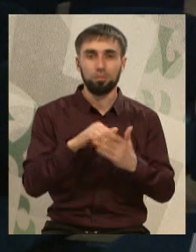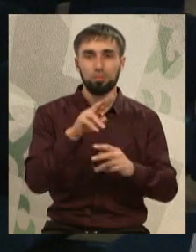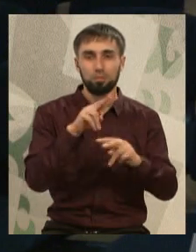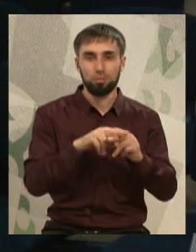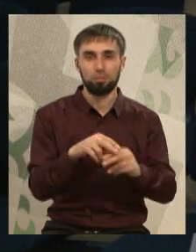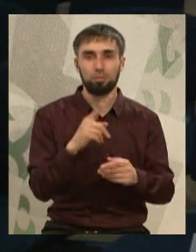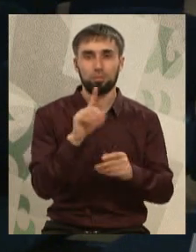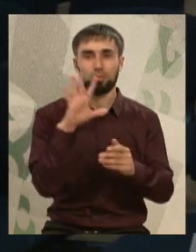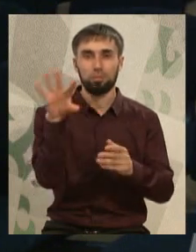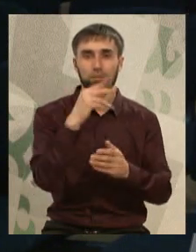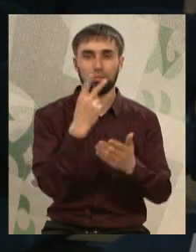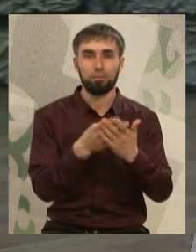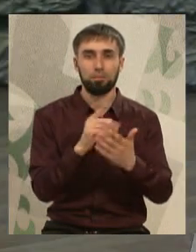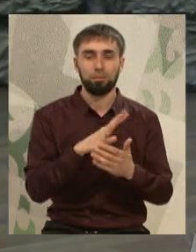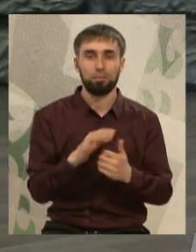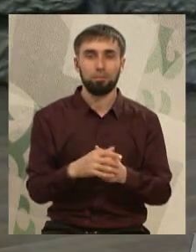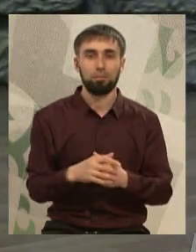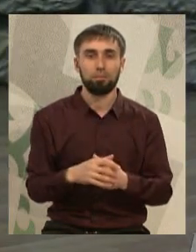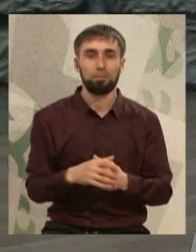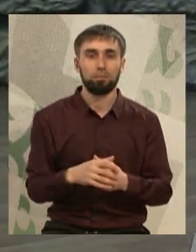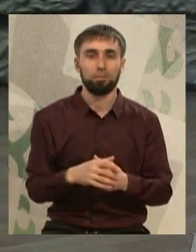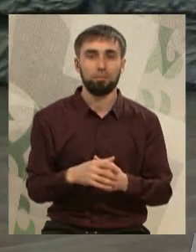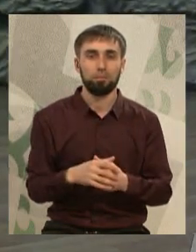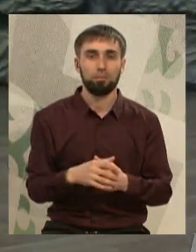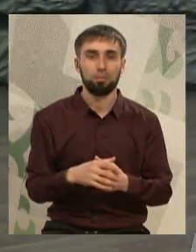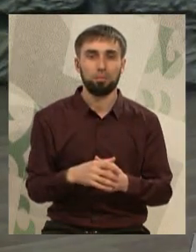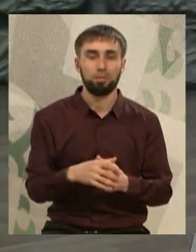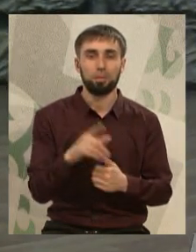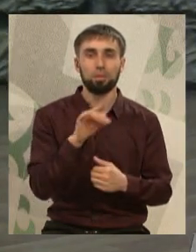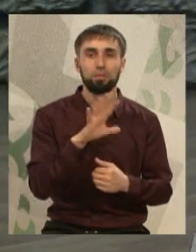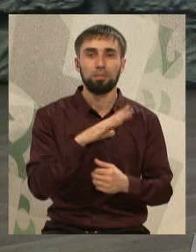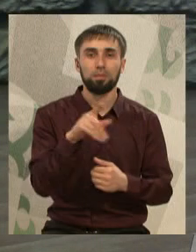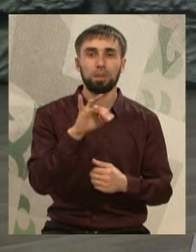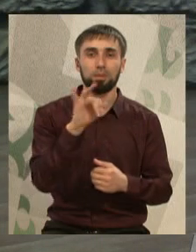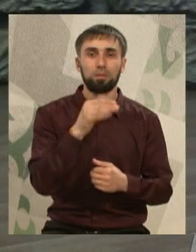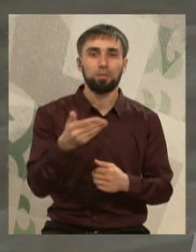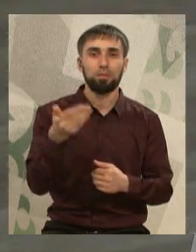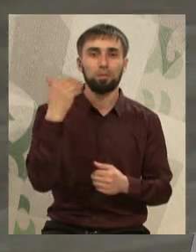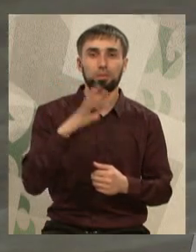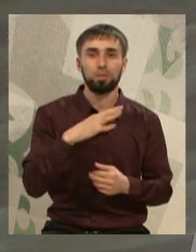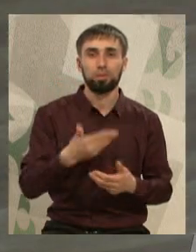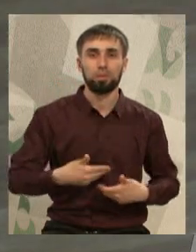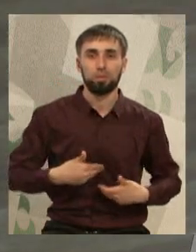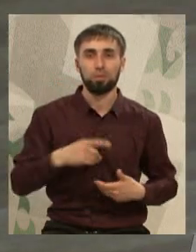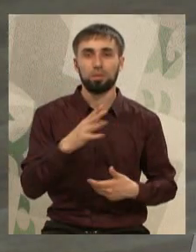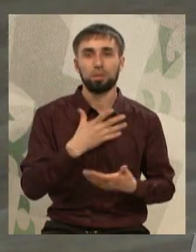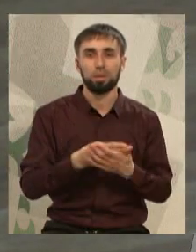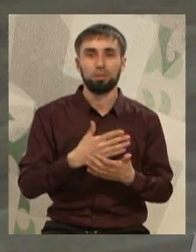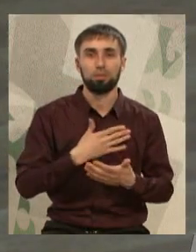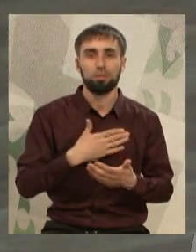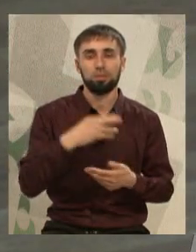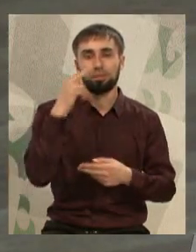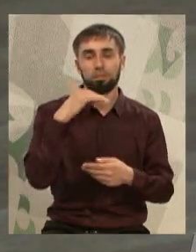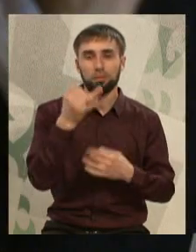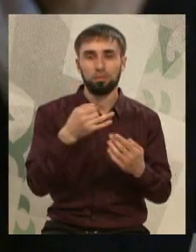стороны. Это мне близко. Окунуться на время в далекое прошлое, в жизнь наших предков. Для этих школьников это не просто